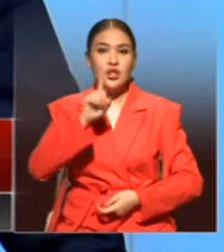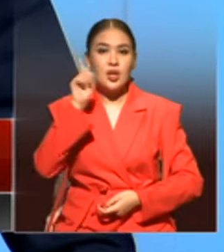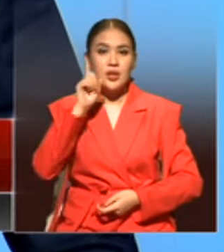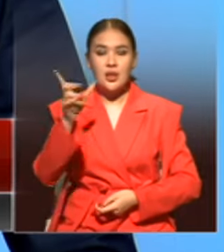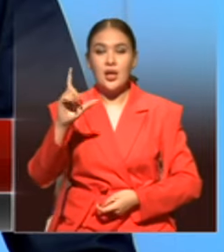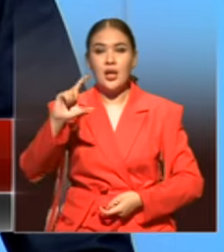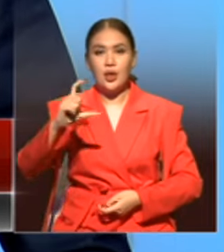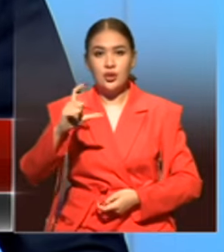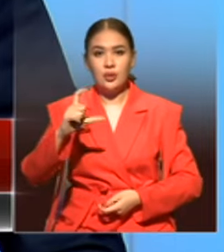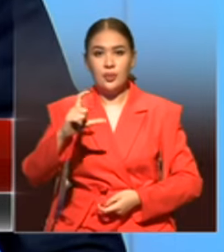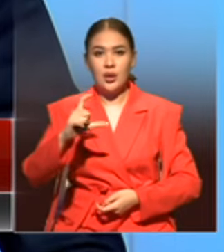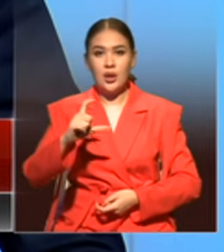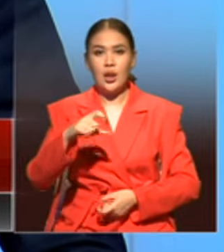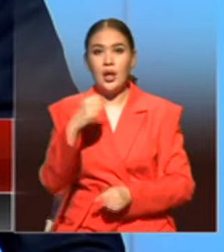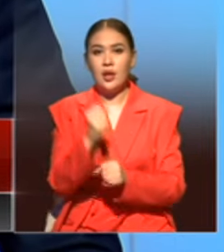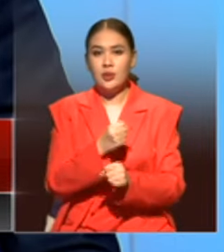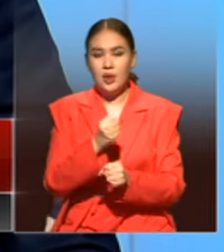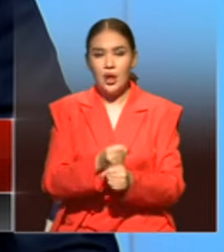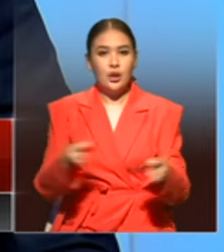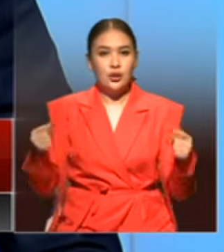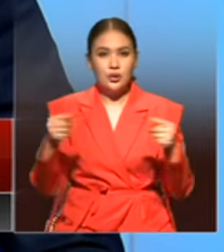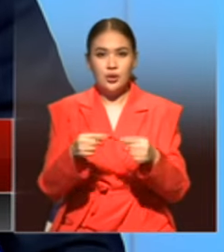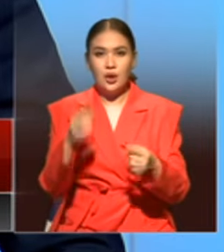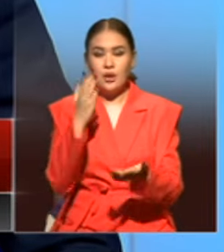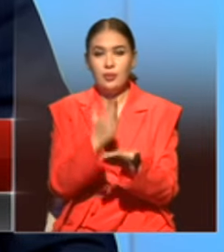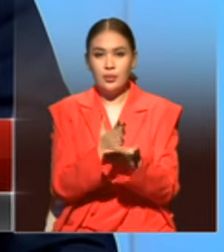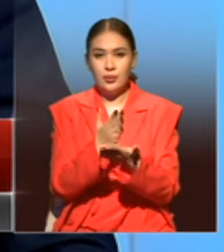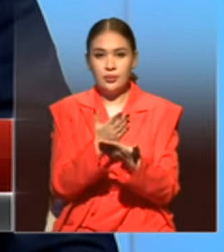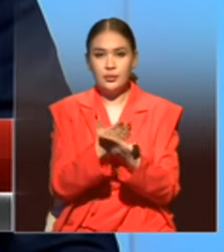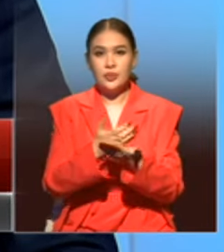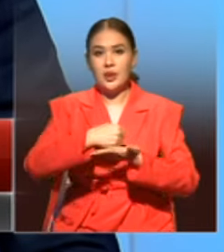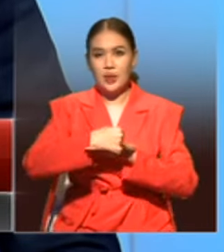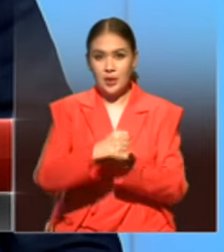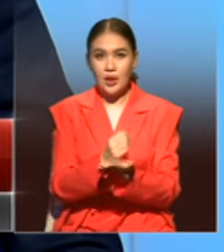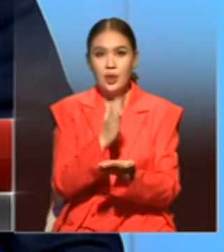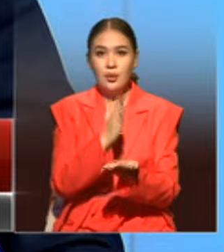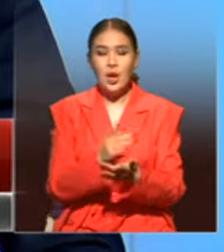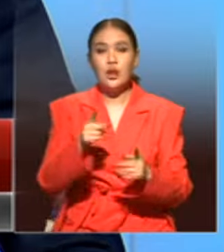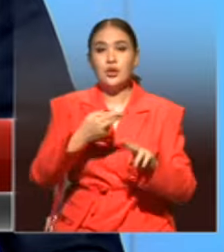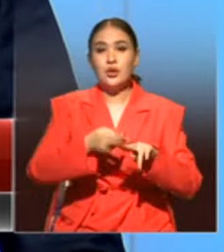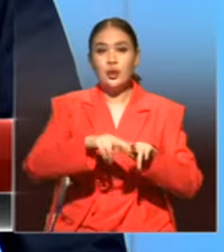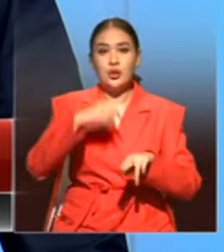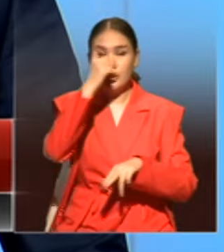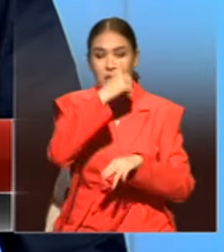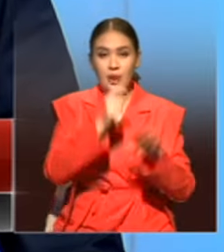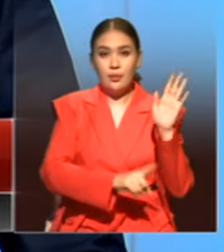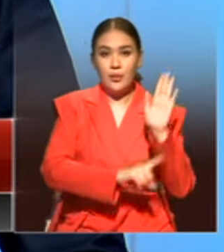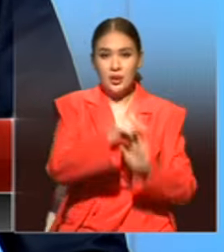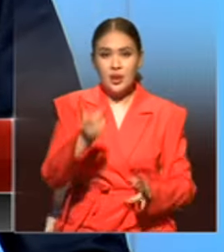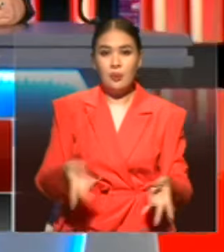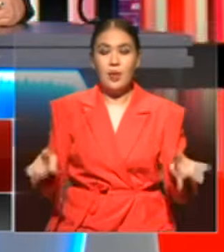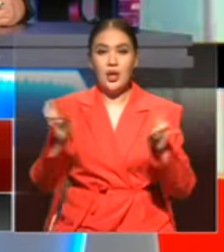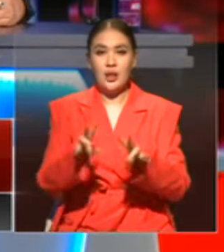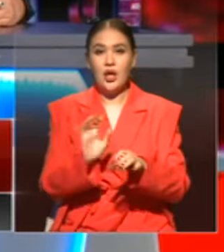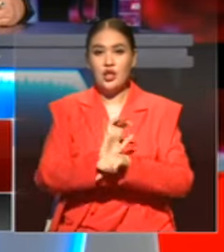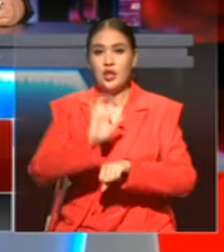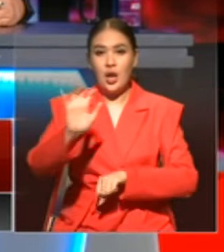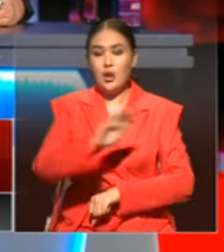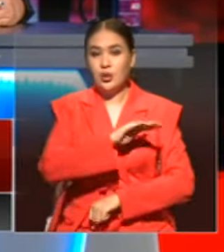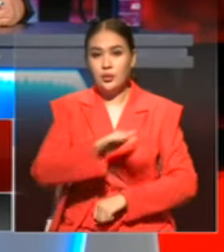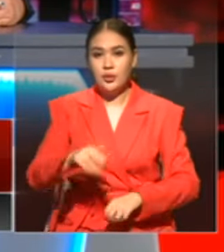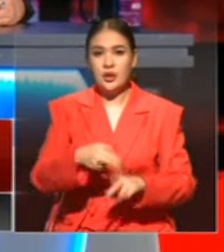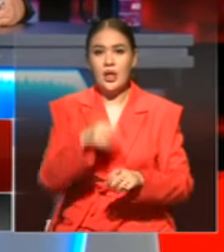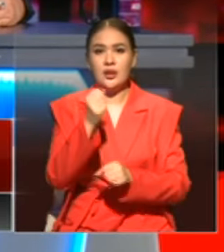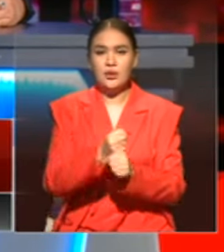көшу жөніндегі тұжырымдамасында анық нысаналы индикаторлар бекітілді. Сол жылдан бастап жалпы қалдықтарды тек қана шығаруға емес, оны